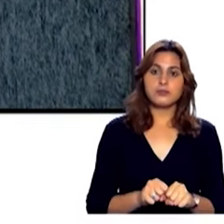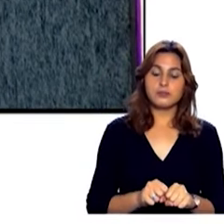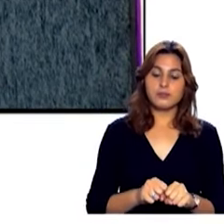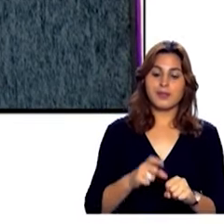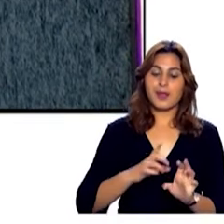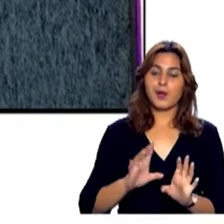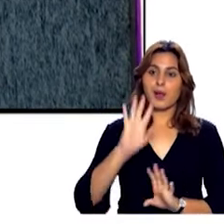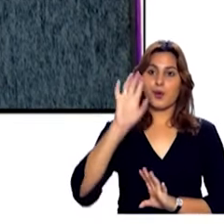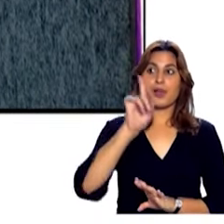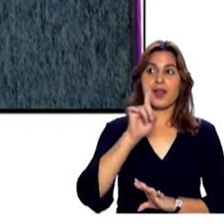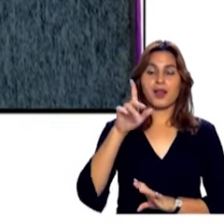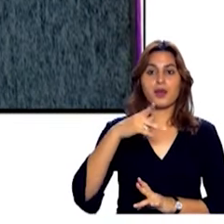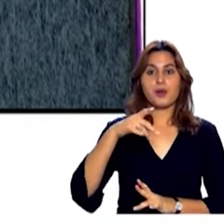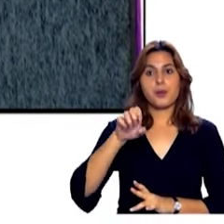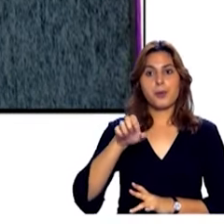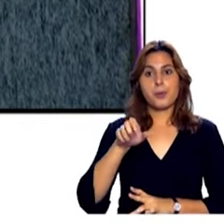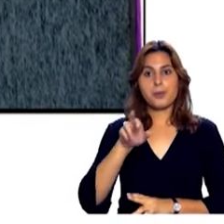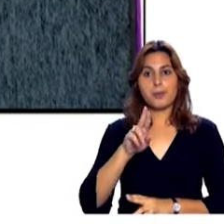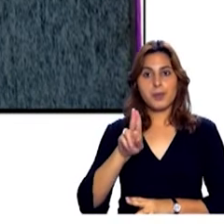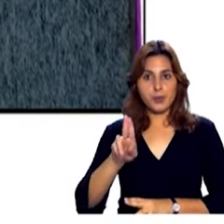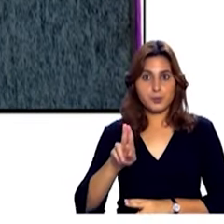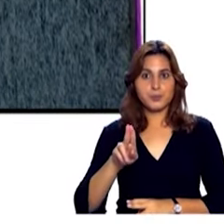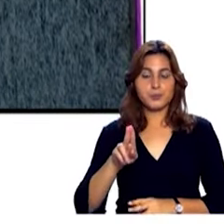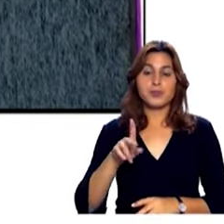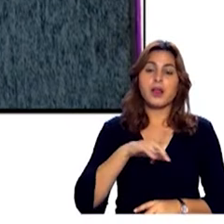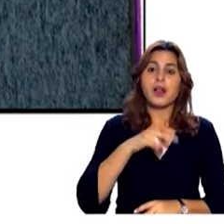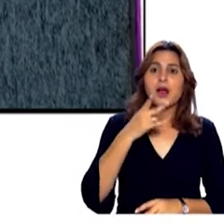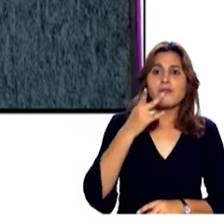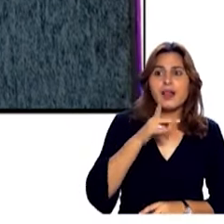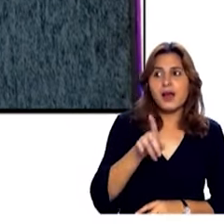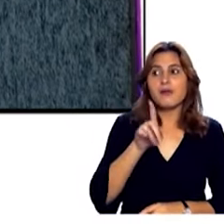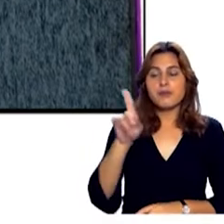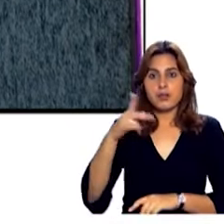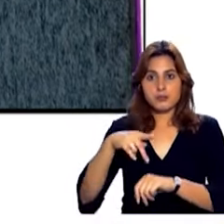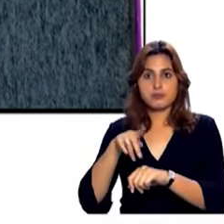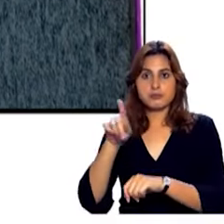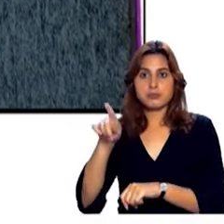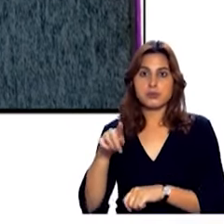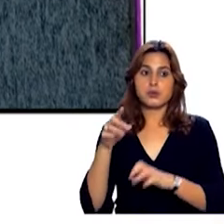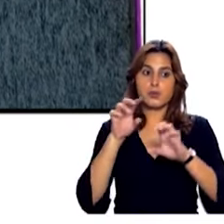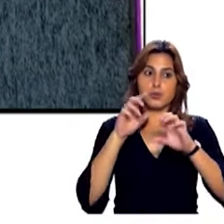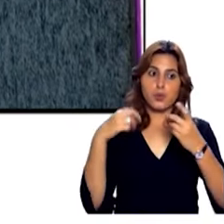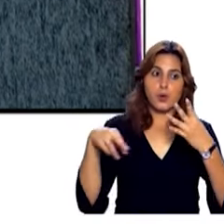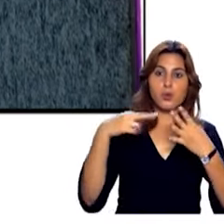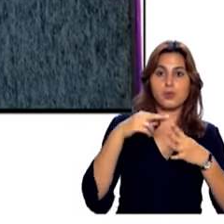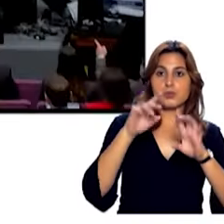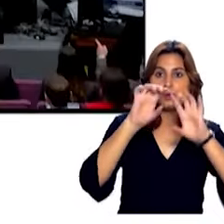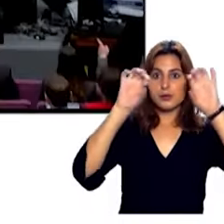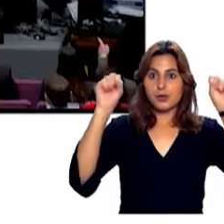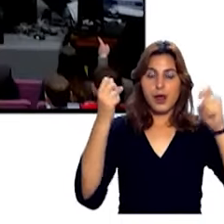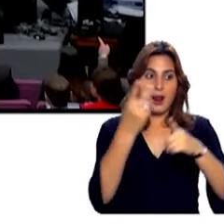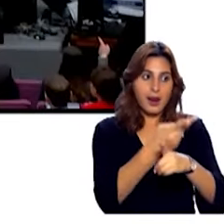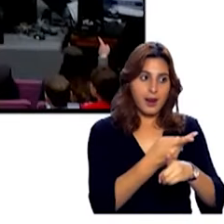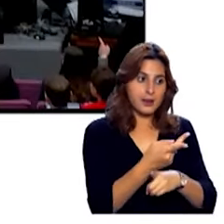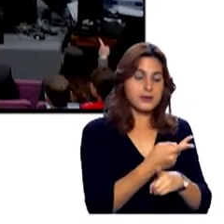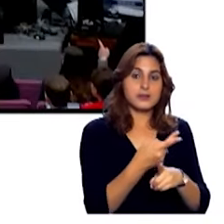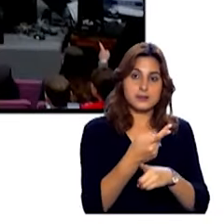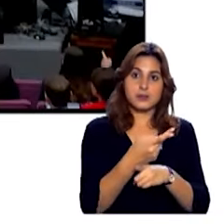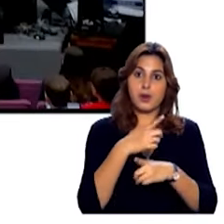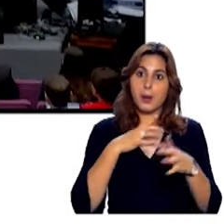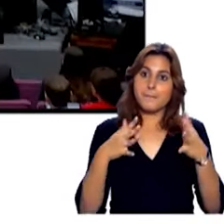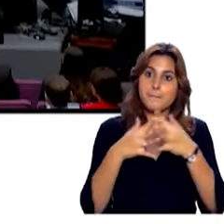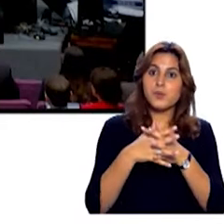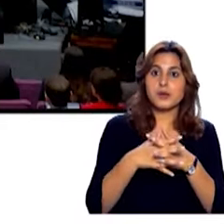che in peru Il ricorso in cassazione e Il ricorso in ultima istanza e un' impugnazione straordinaria Nel sistema